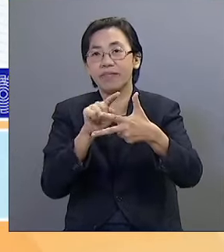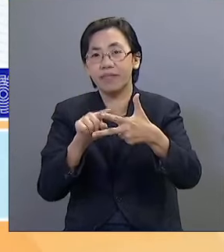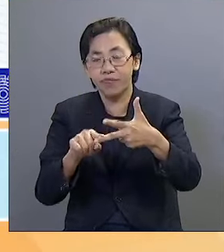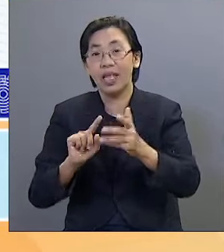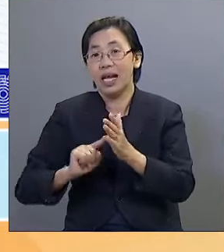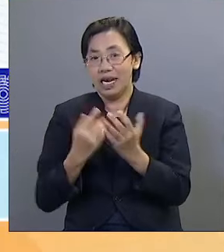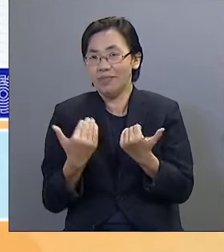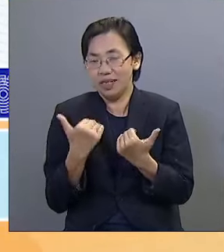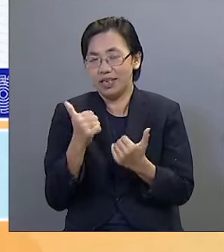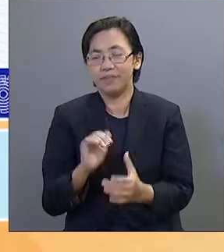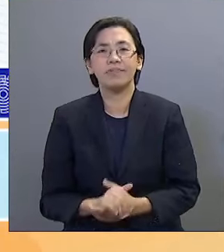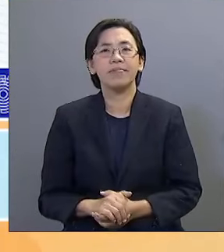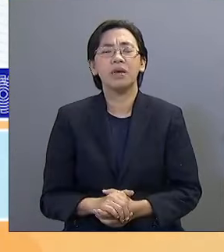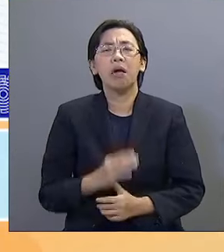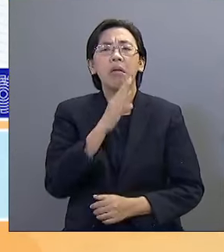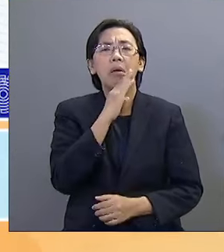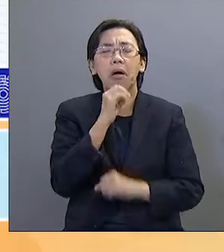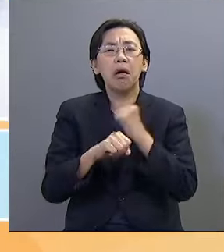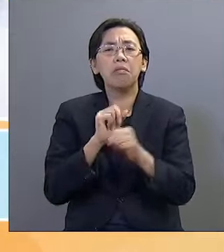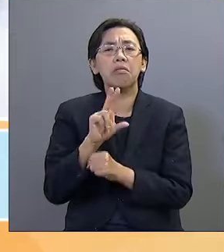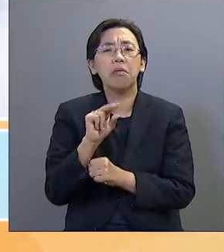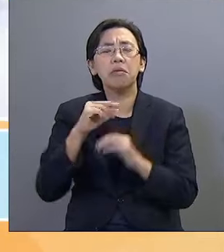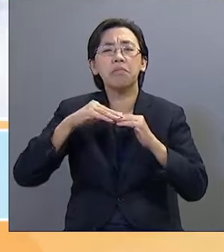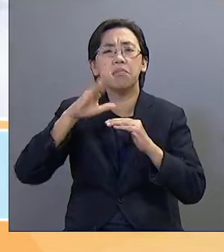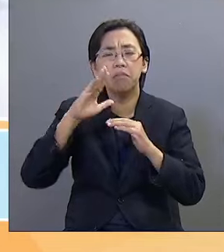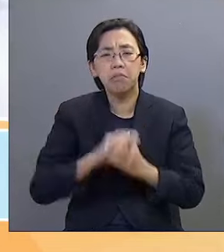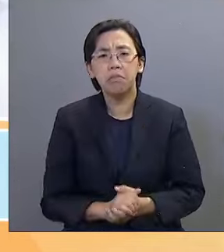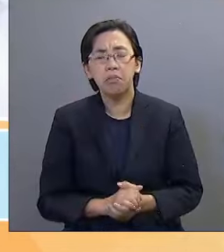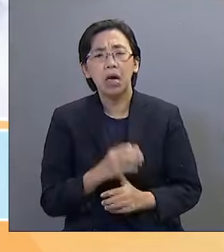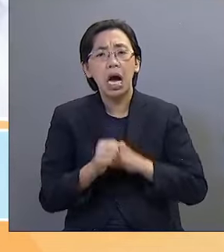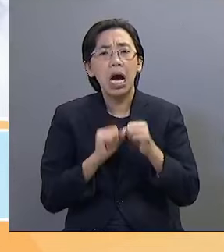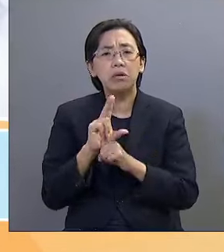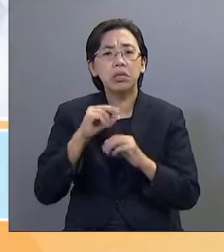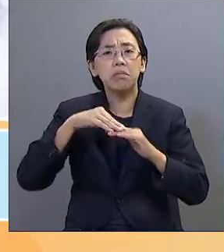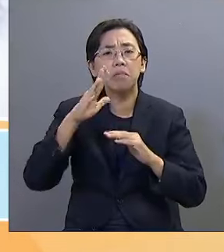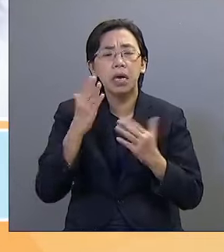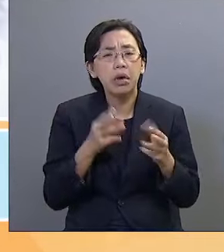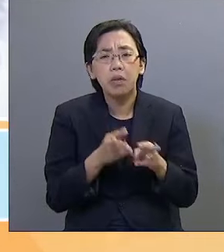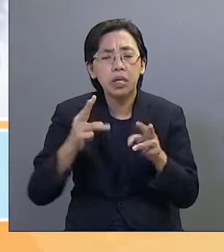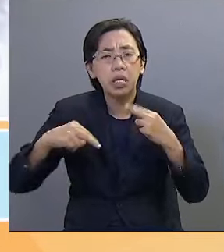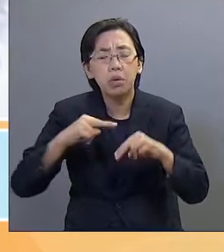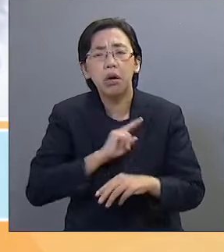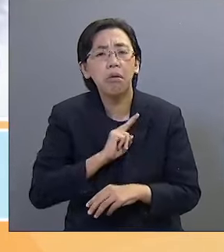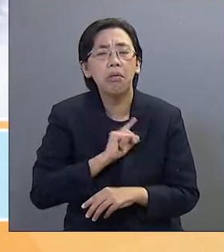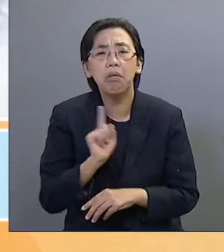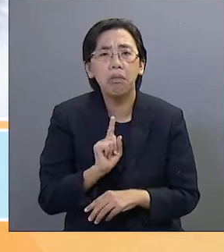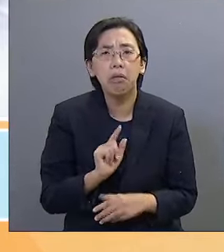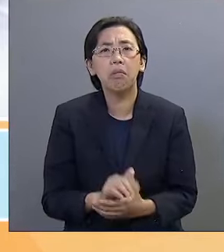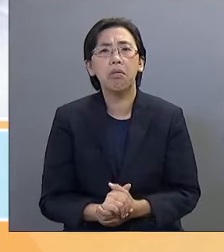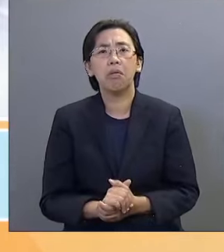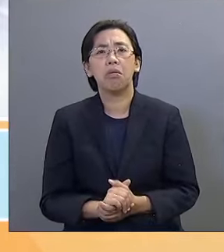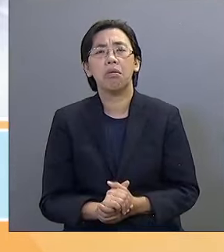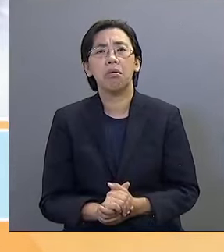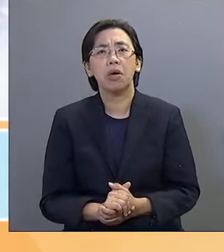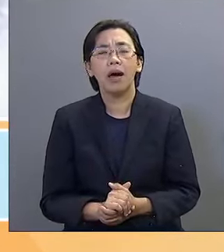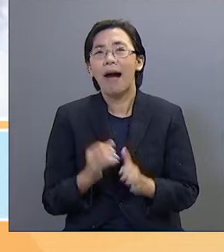มกันก่อนได้แต่ทีนี้ถ้าเกิดสมมติว่าอยากอายุ30ปีขึ้นไปจะมีวิธีการดูแลตัวเองยังไงบ้างคะ เราท